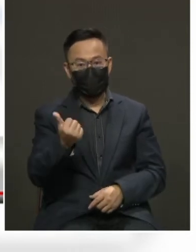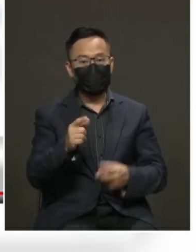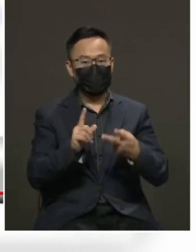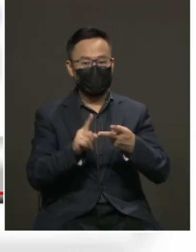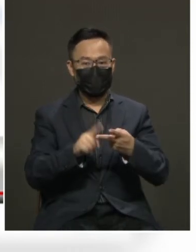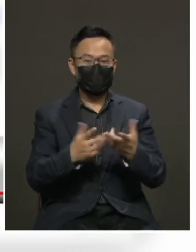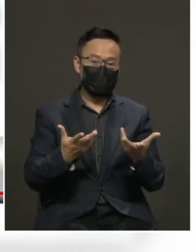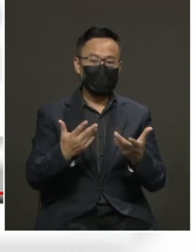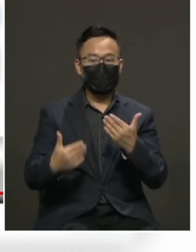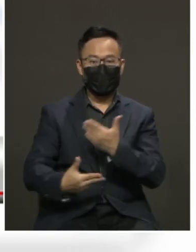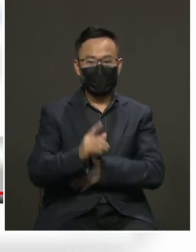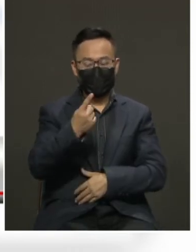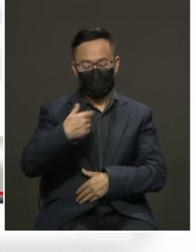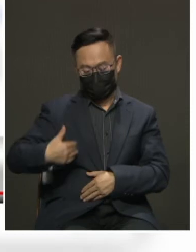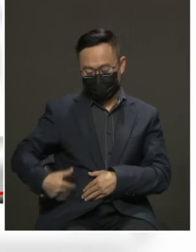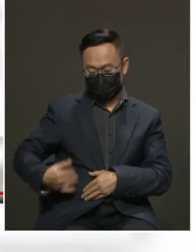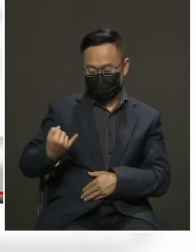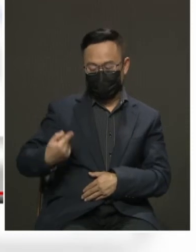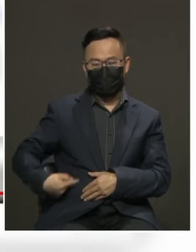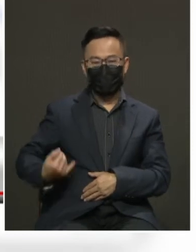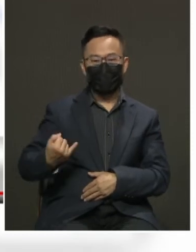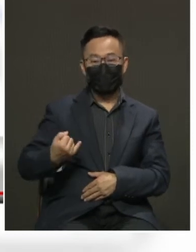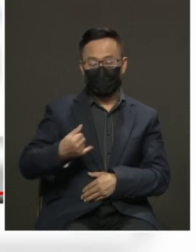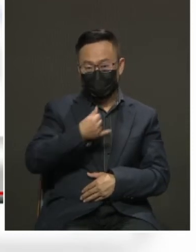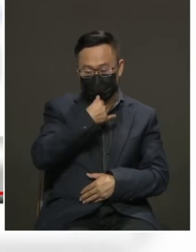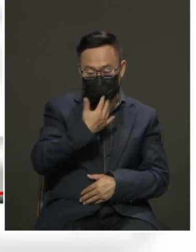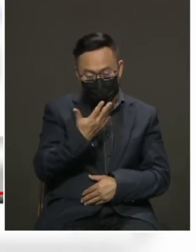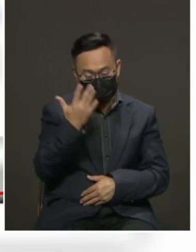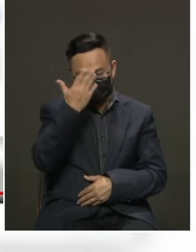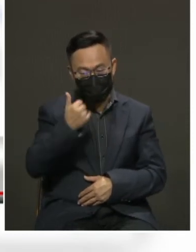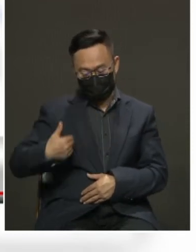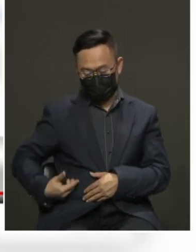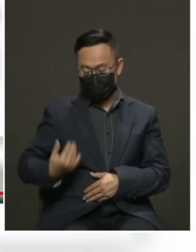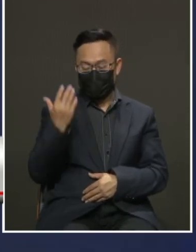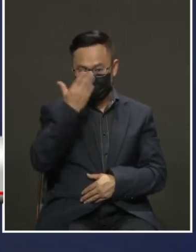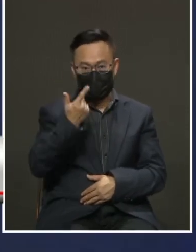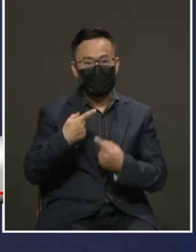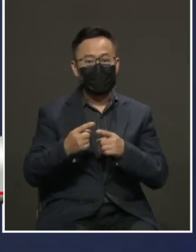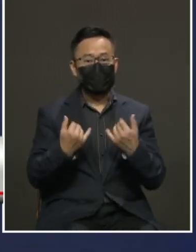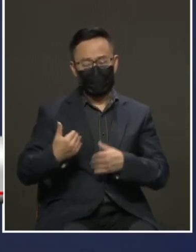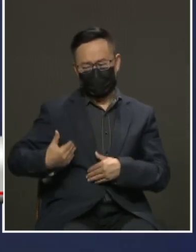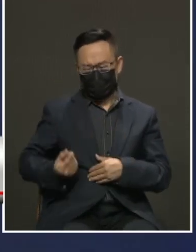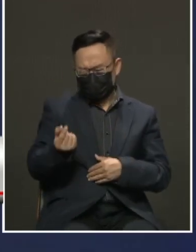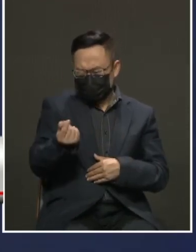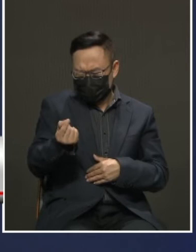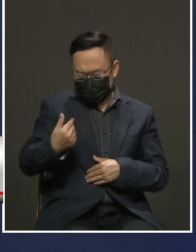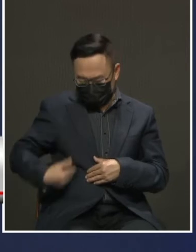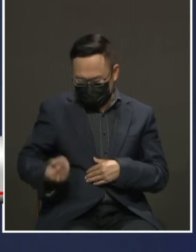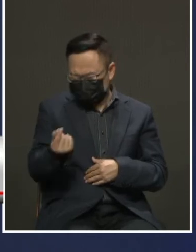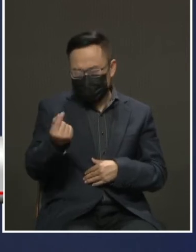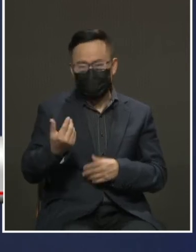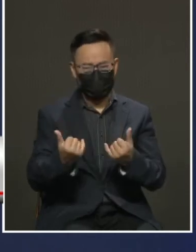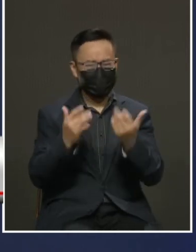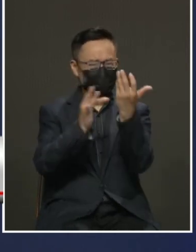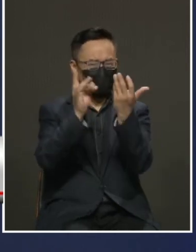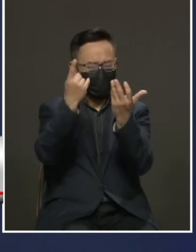างที่เราแฟร์บอกไปเมื่อกี้มีรอยแผลเท่ๆมันจะเท่จริงไหมเดี๋ยวพอคุณ คือจริงๆอะเดี๋ยวนี้นะแผลเวลาผ่าไส้ติ่งก็จะไม่ได้ใหญ่มากจะ